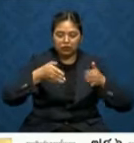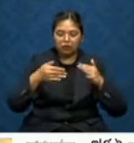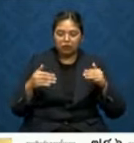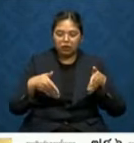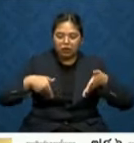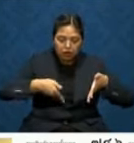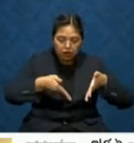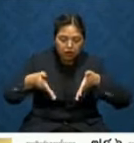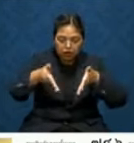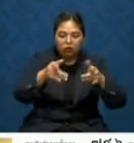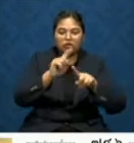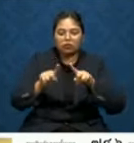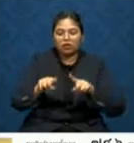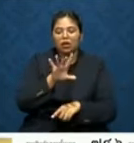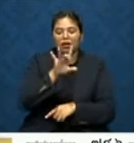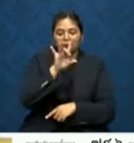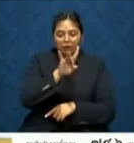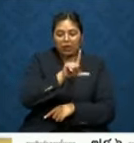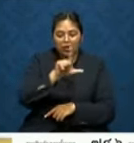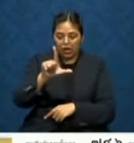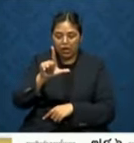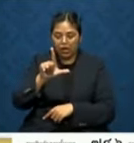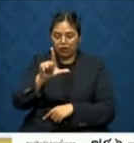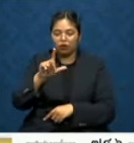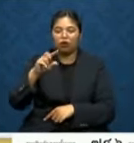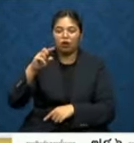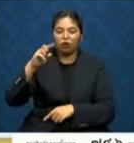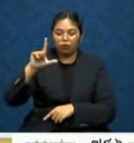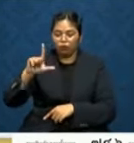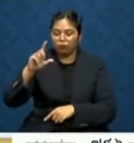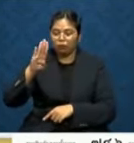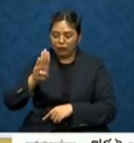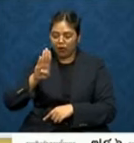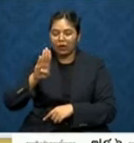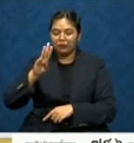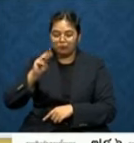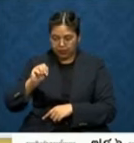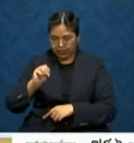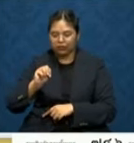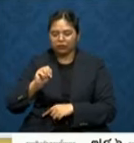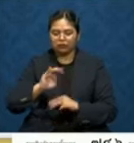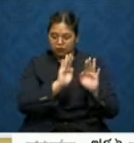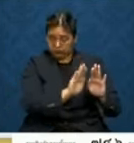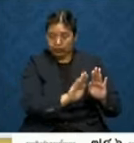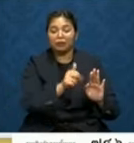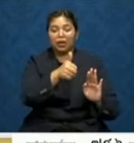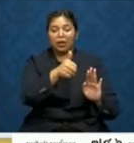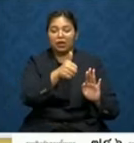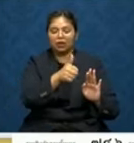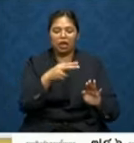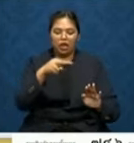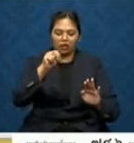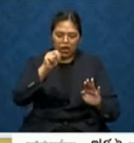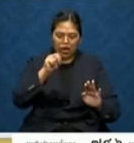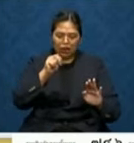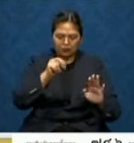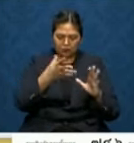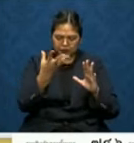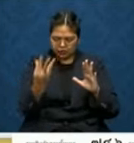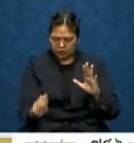ได้ไม่เกิน 80,000ล้านลูกบาศก์เมตรต่อปีที่กักเก็บได้ครับน้ำส่วนที่เหลืออีก